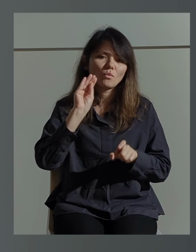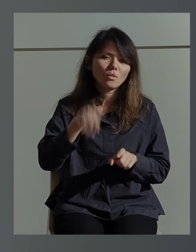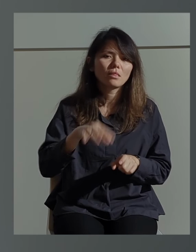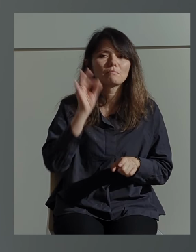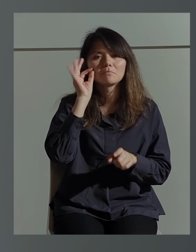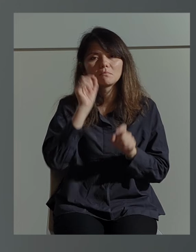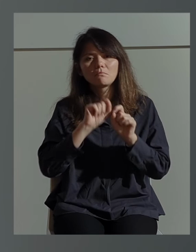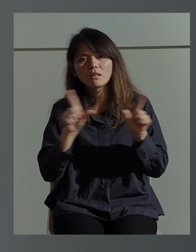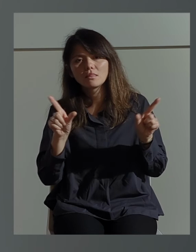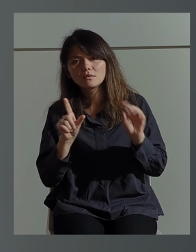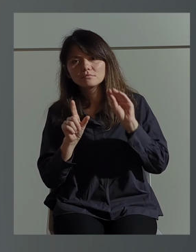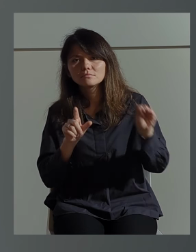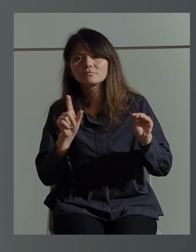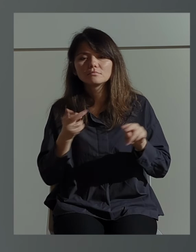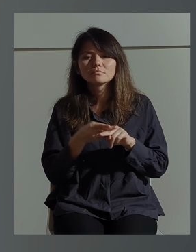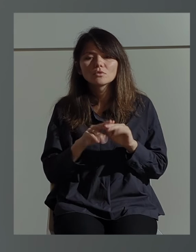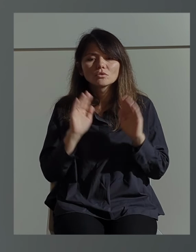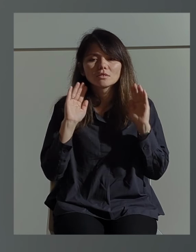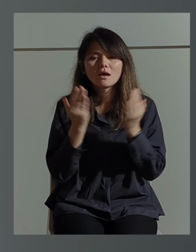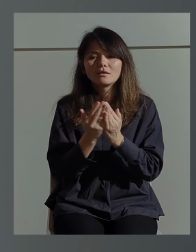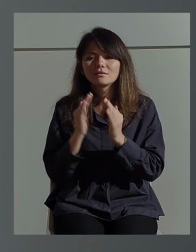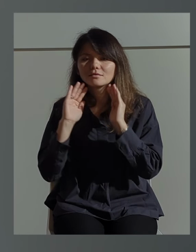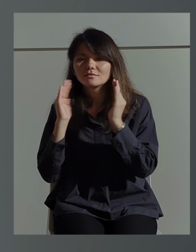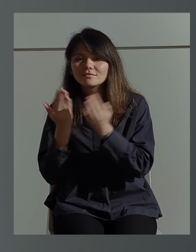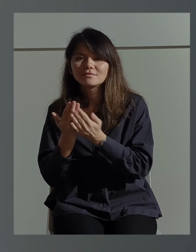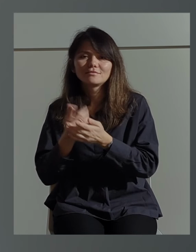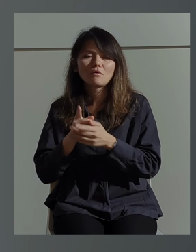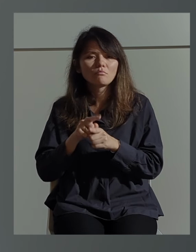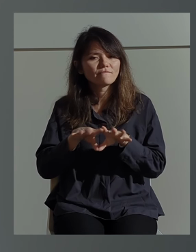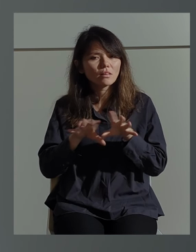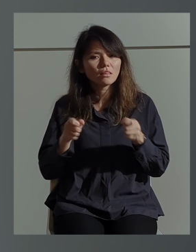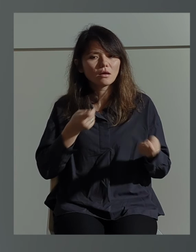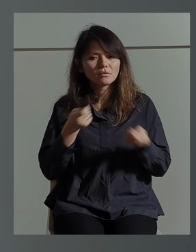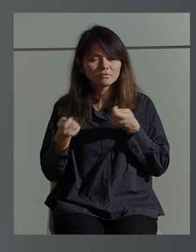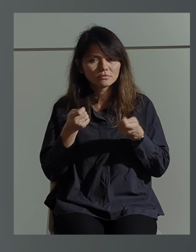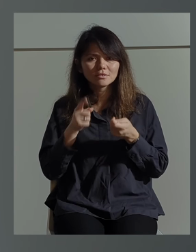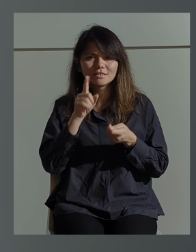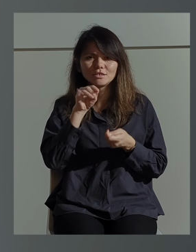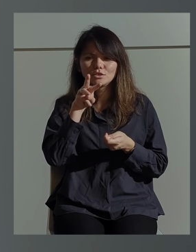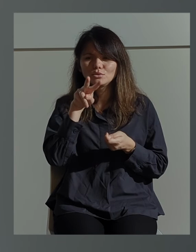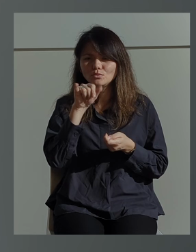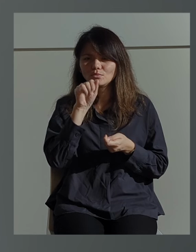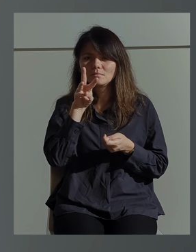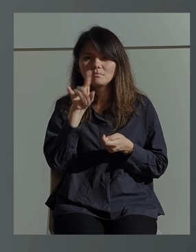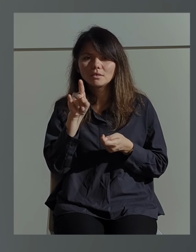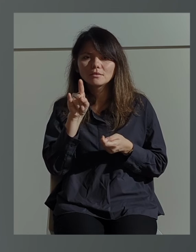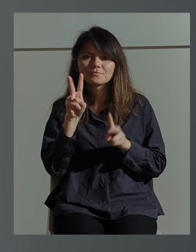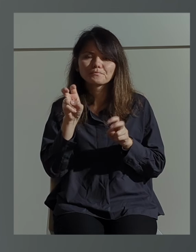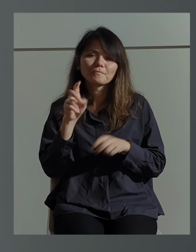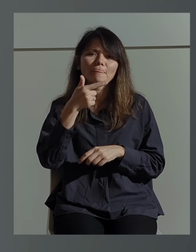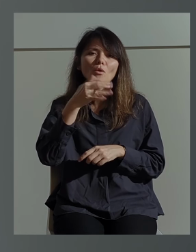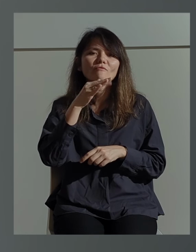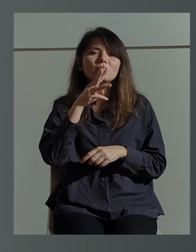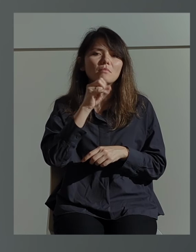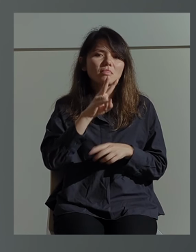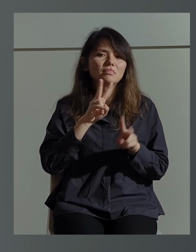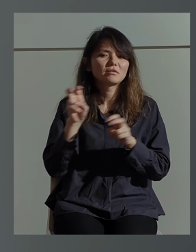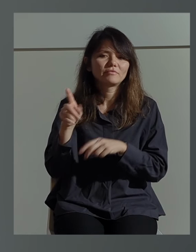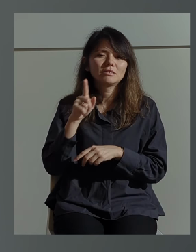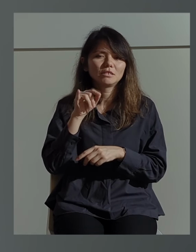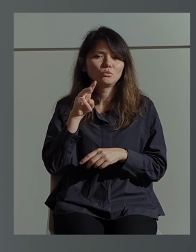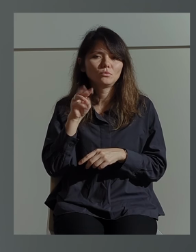гуманизированные закрытые пространства изоляции концентрации власти алу как их называл Ирвин Гофман